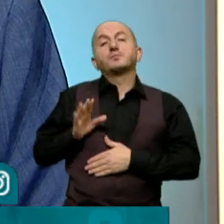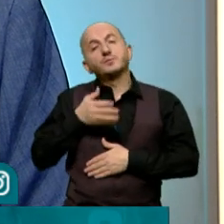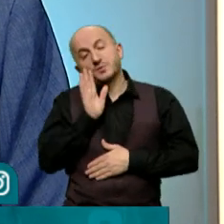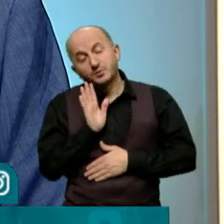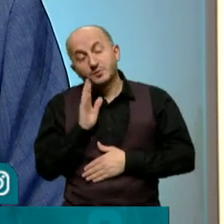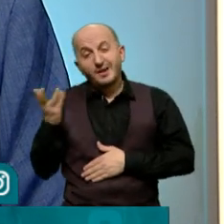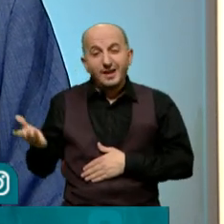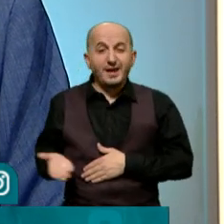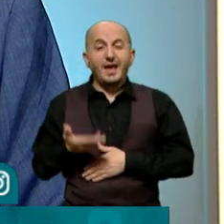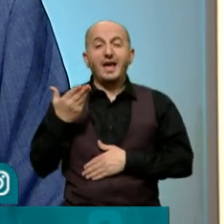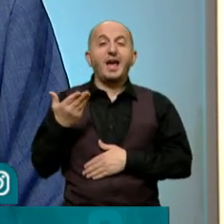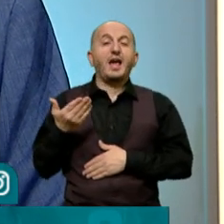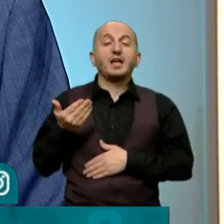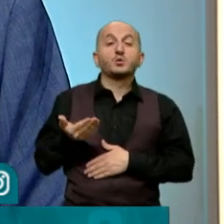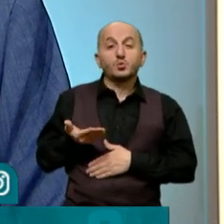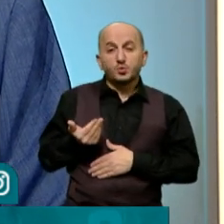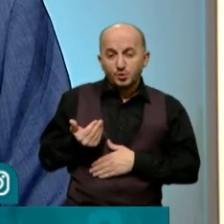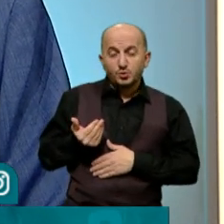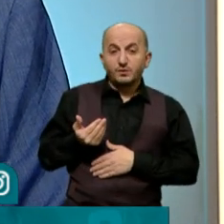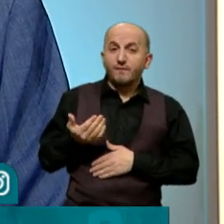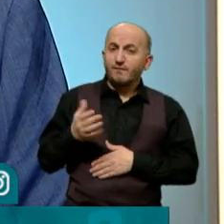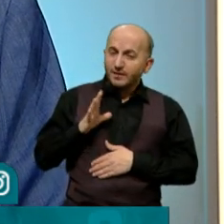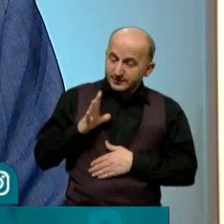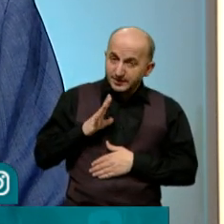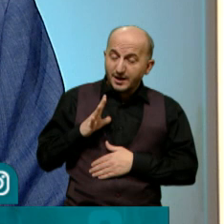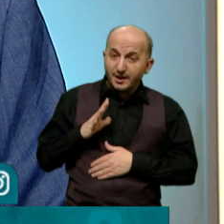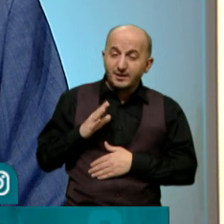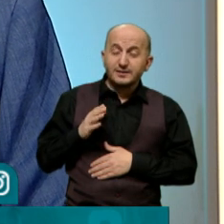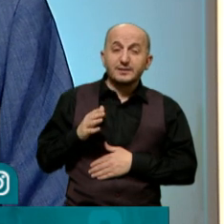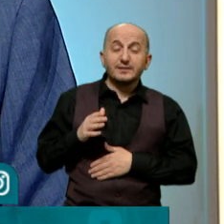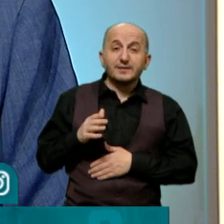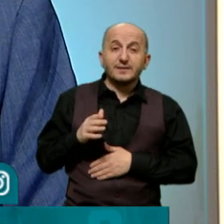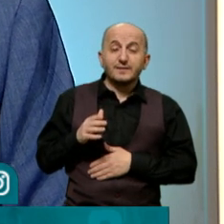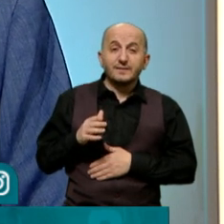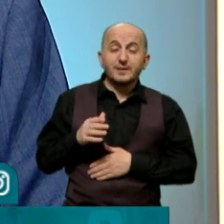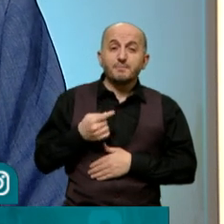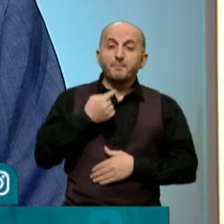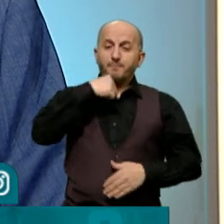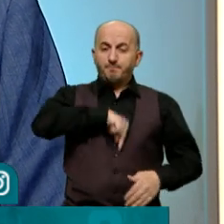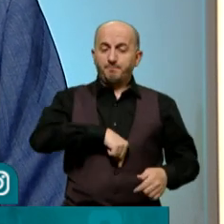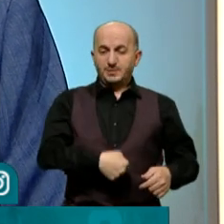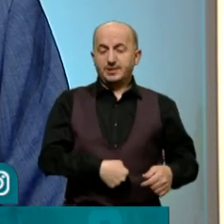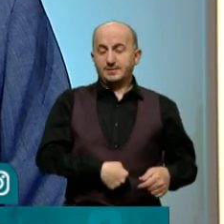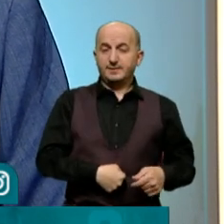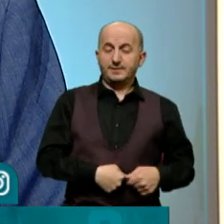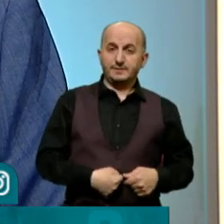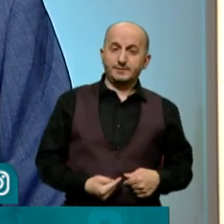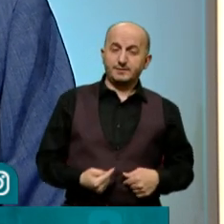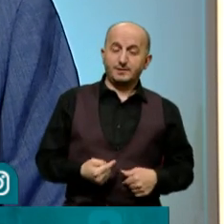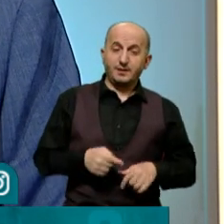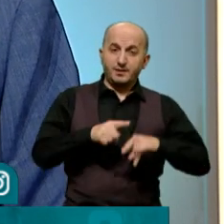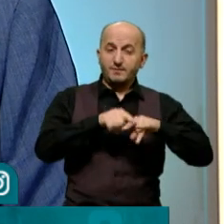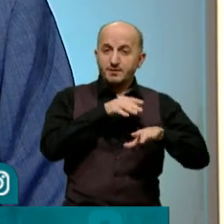eğer süt geldiyse bu süt de söylediğimiz midesine indiyse Hanefi mezhebinde